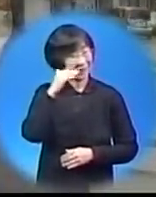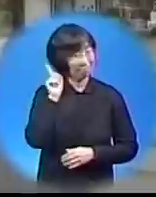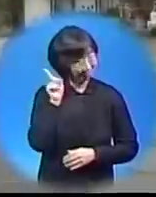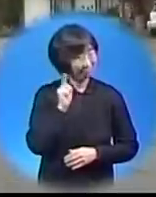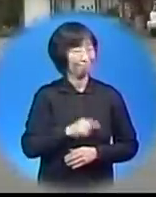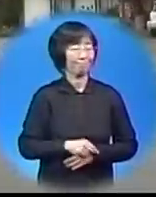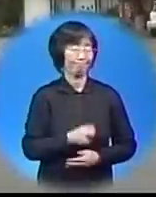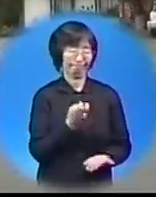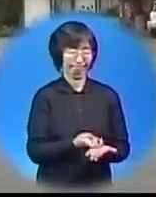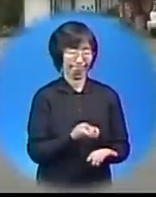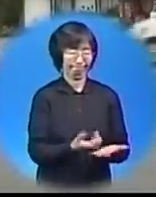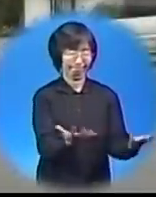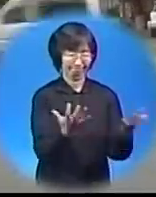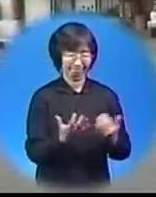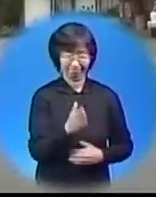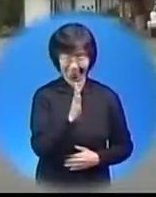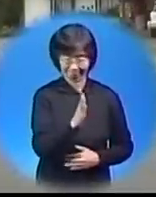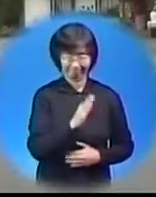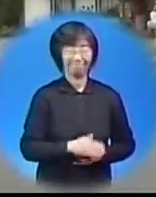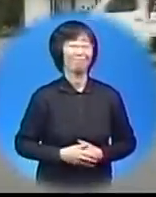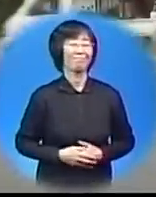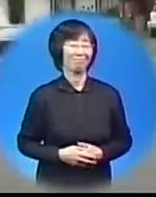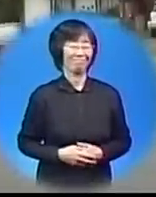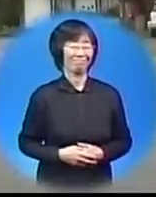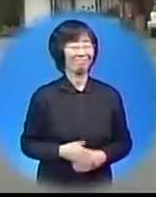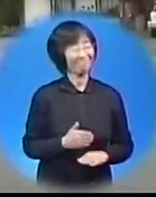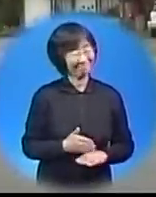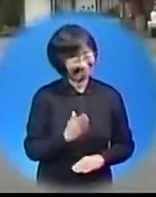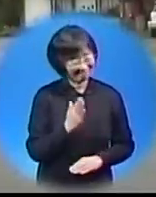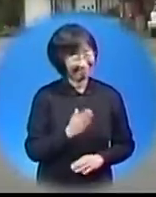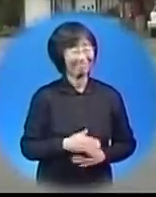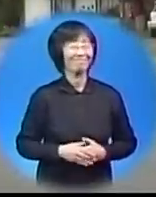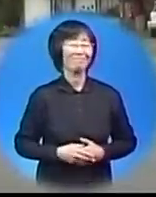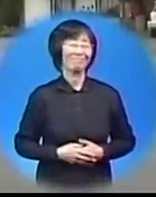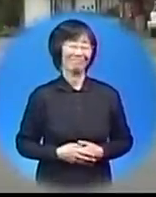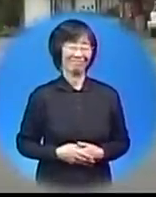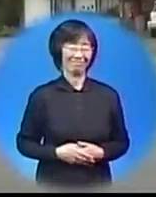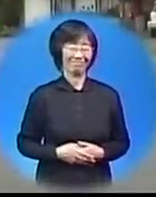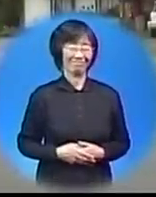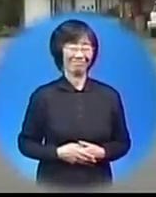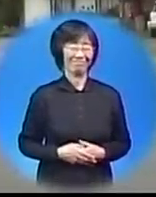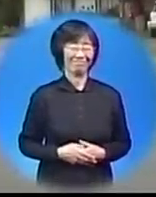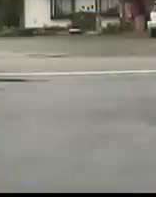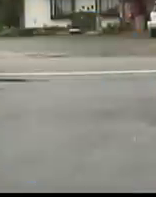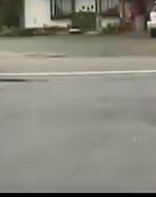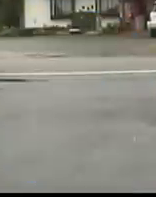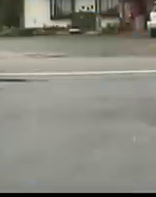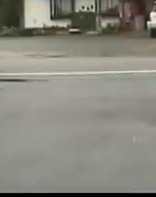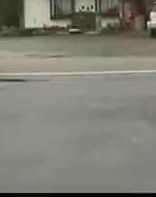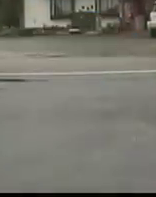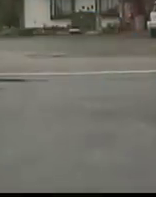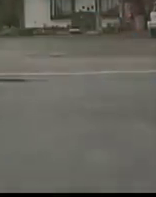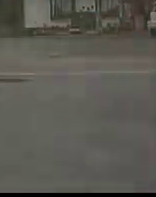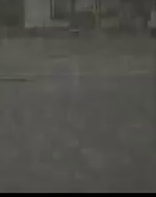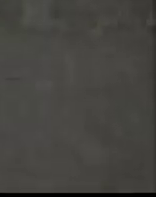晴らしい展望台になりますから、ぜひお越しください。 わかりました、ありがとうございます。